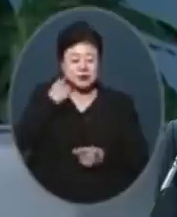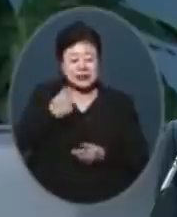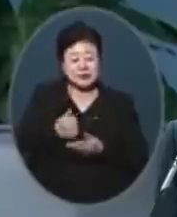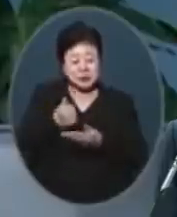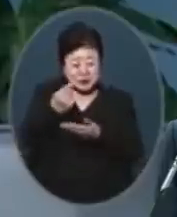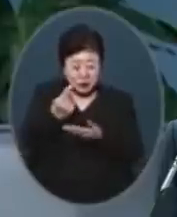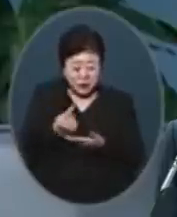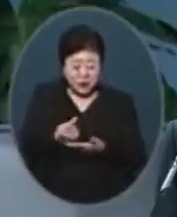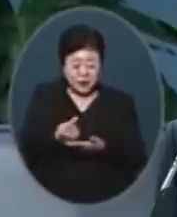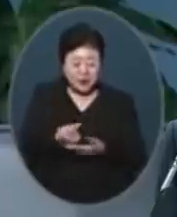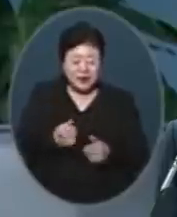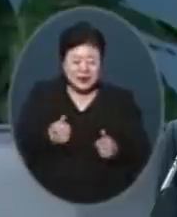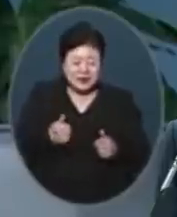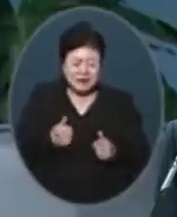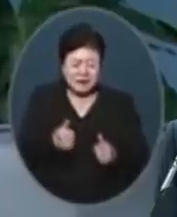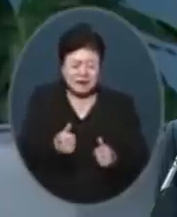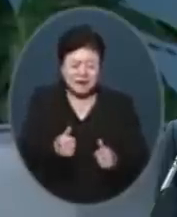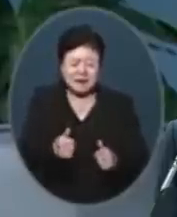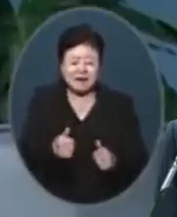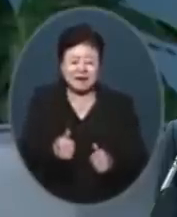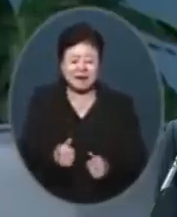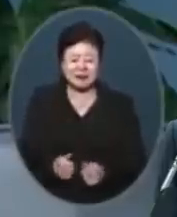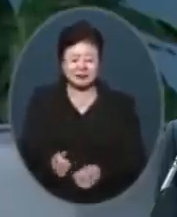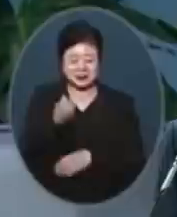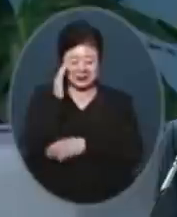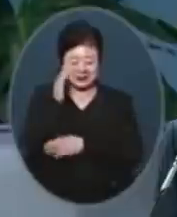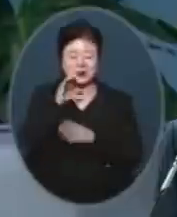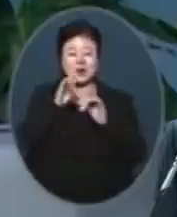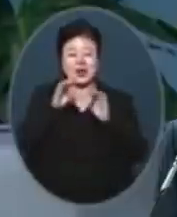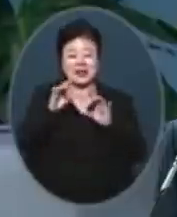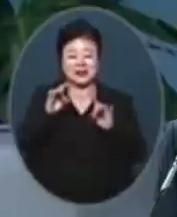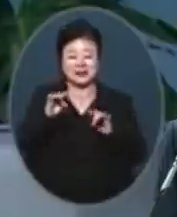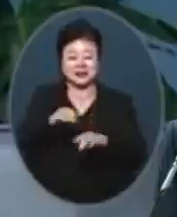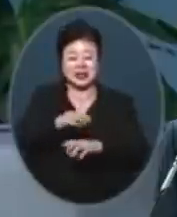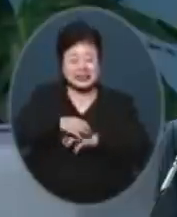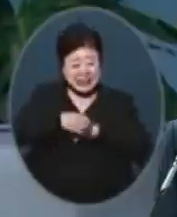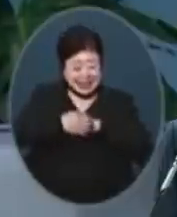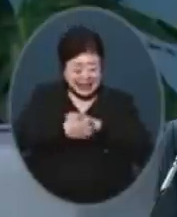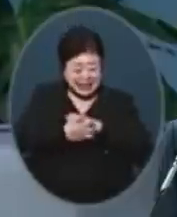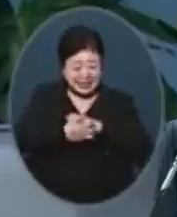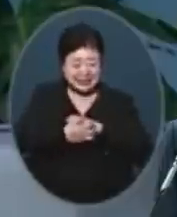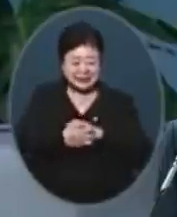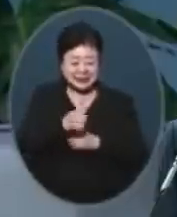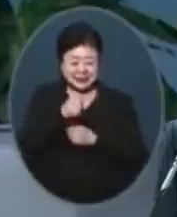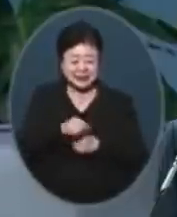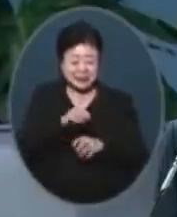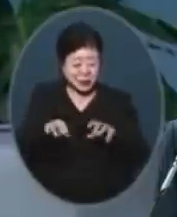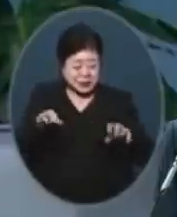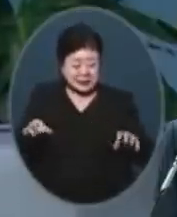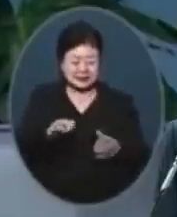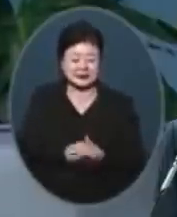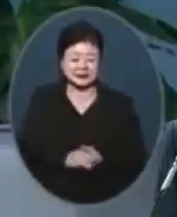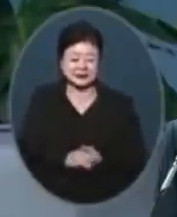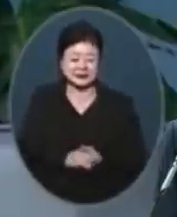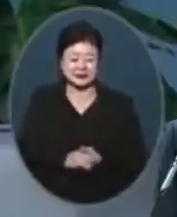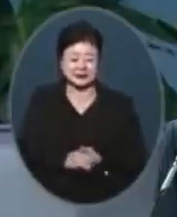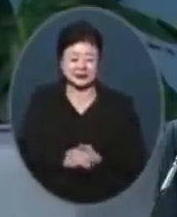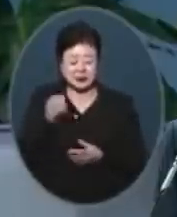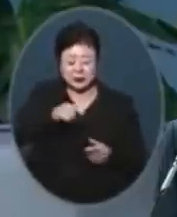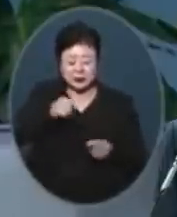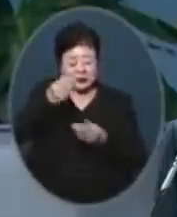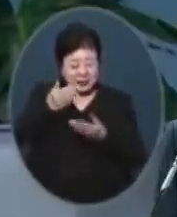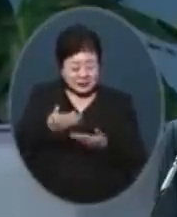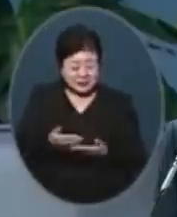모시고 열심으로 선교하여 온 세계 각지에서 영혼을